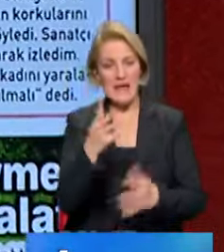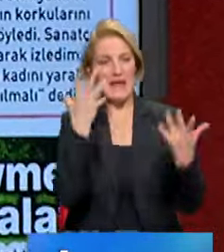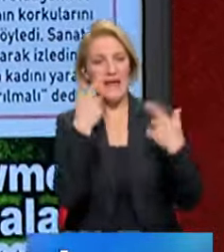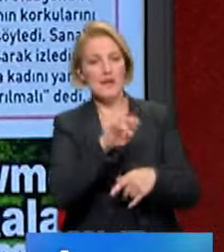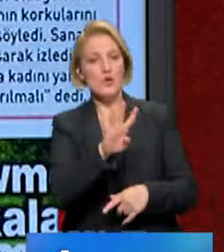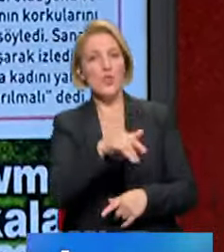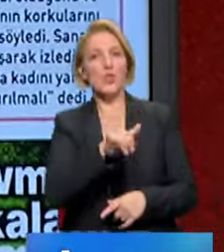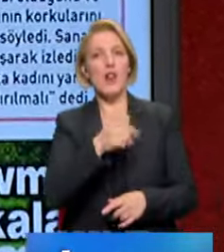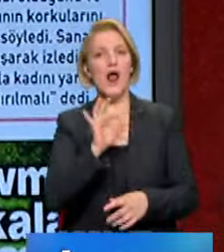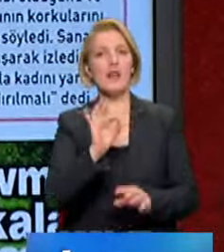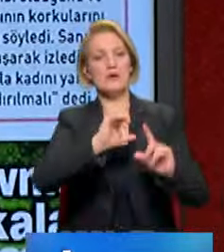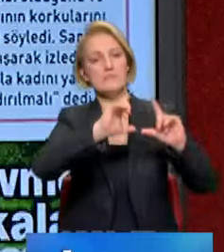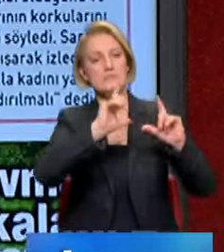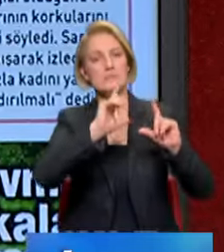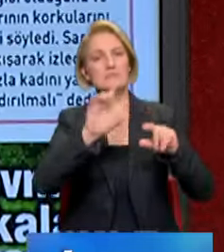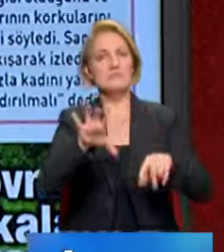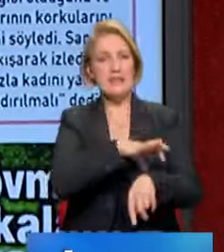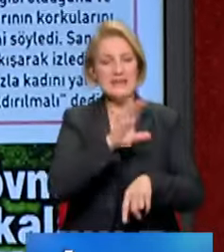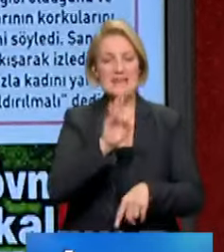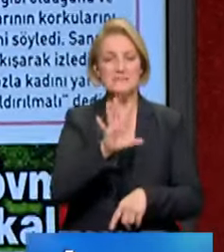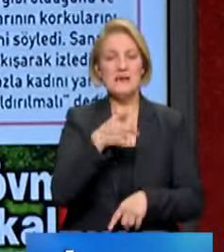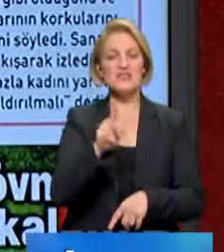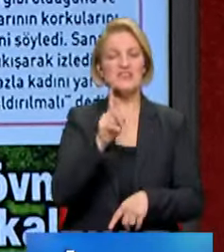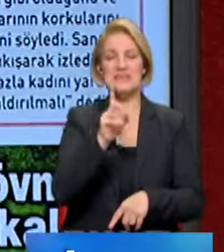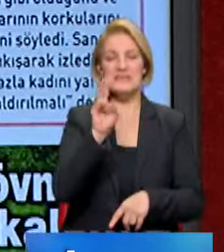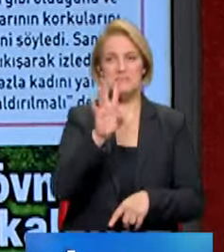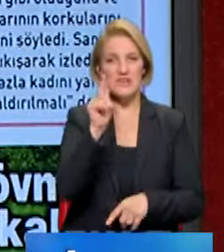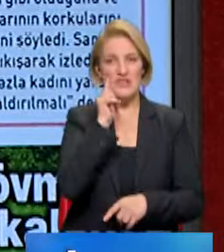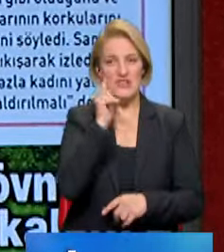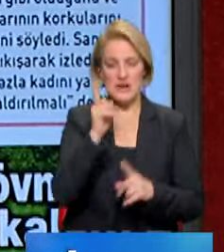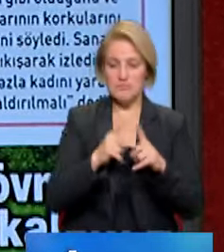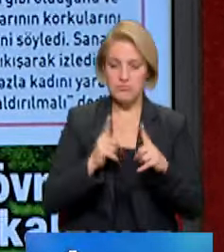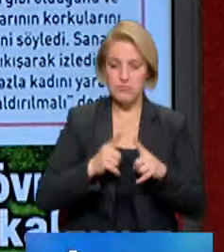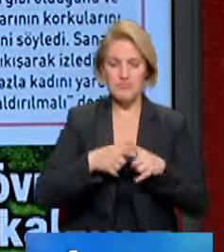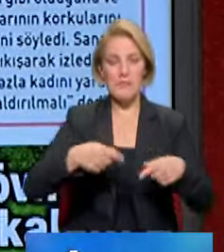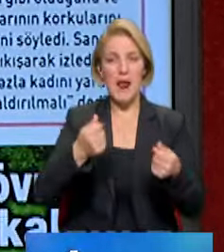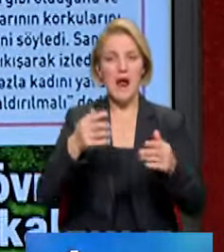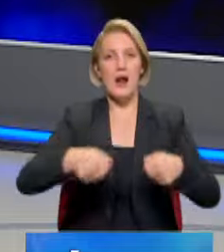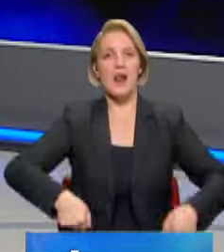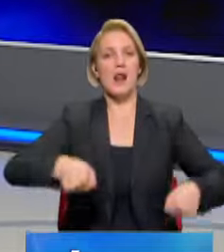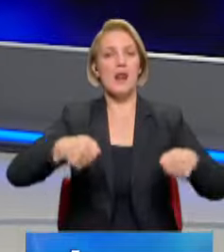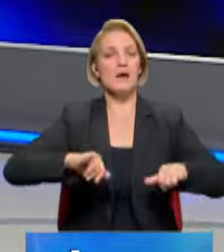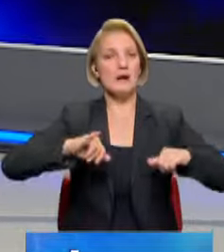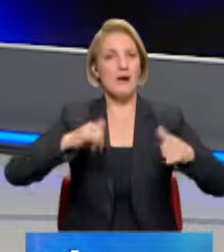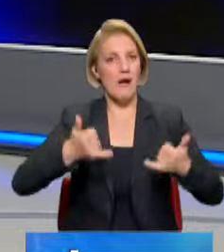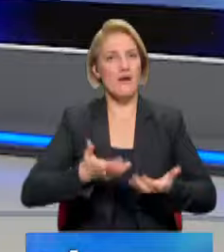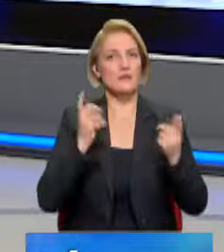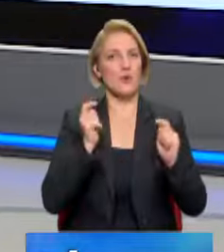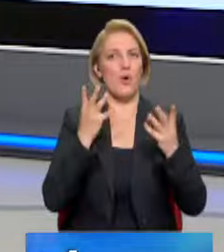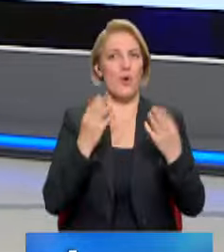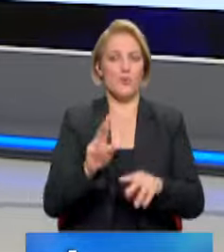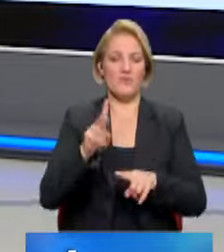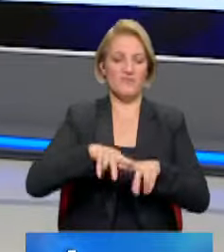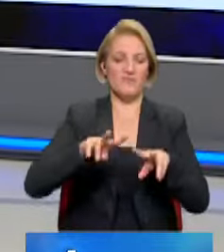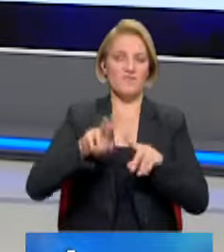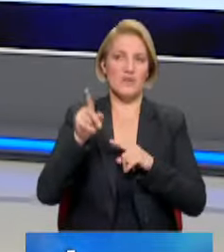4 kilo altın takıldı. 25 kişinin saydığı paralar zor taşındı diyor. Şimdi gelin Van'a gidelim ve biraz